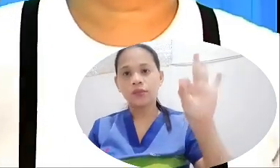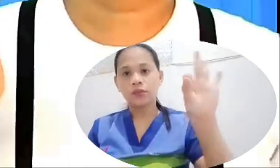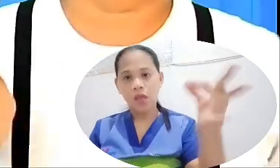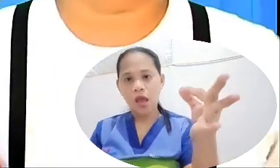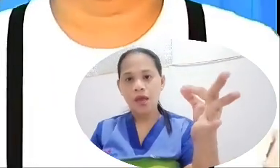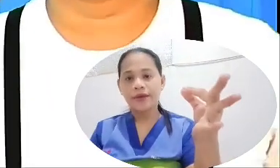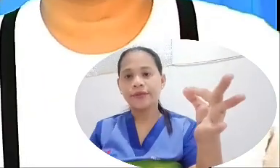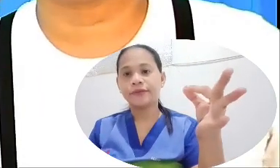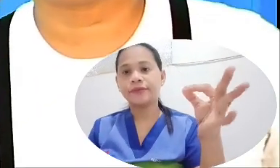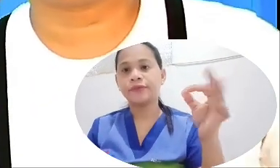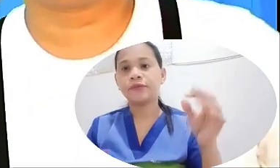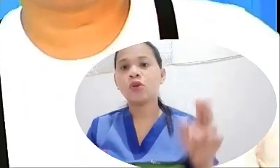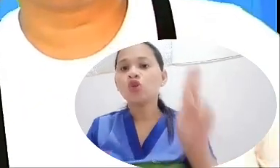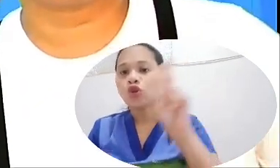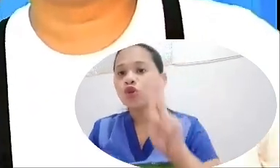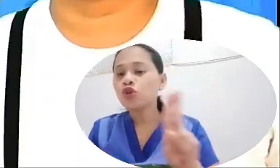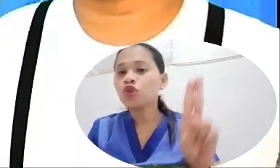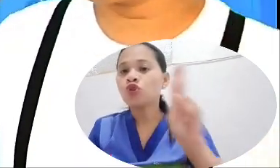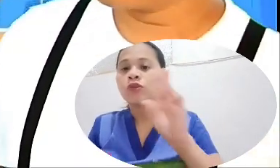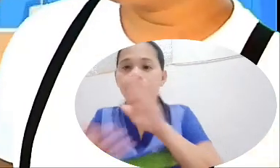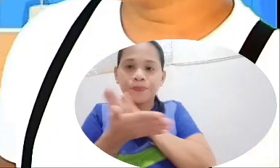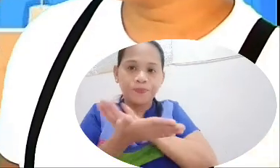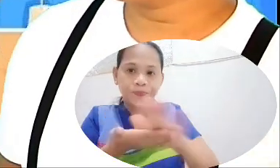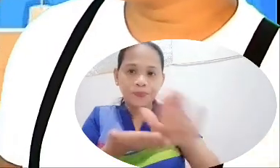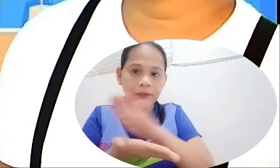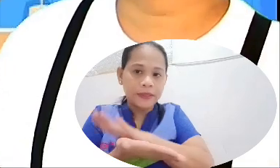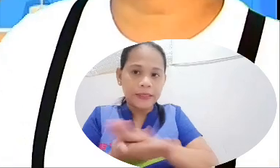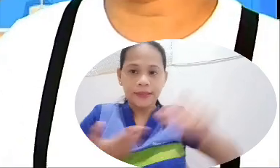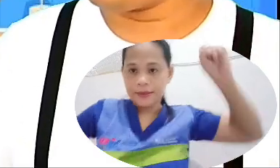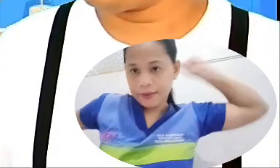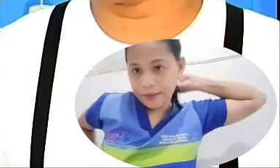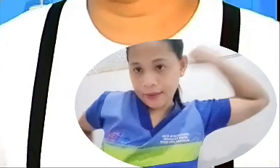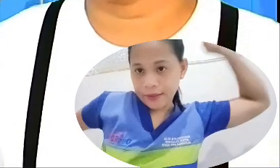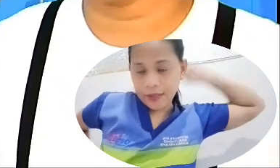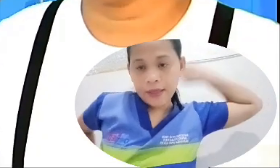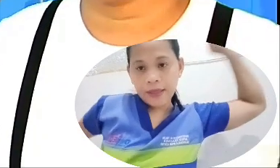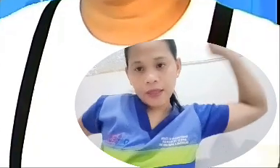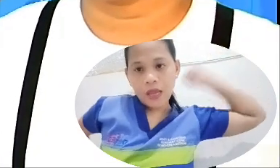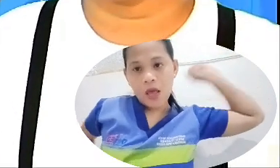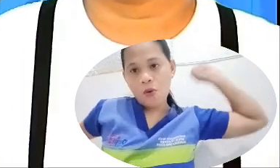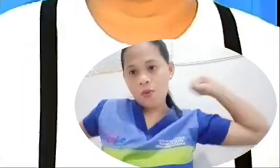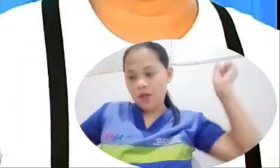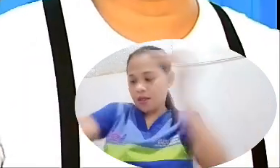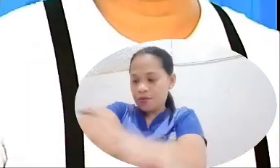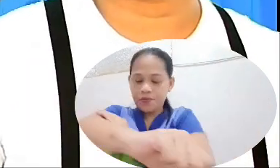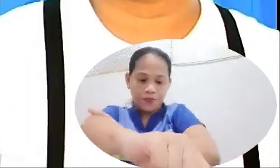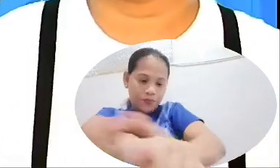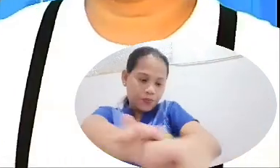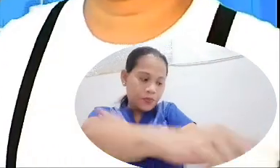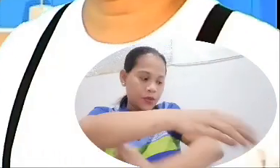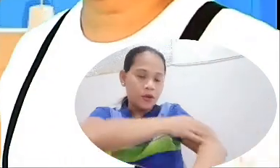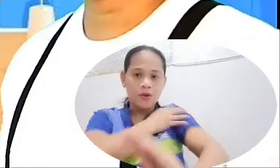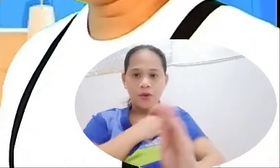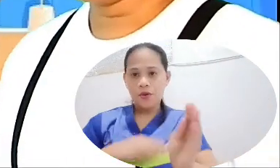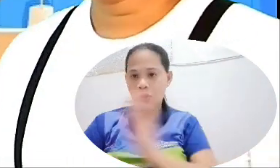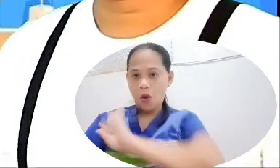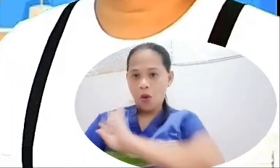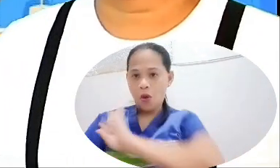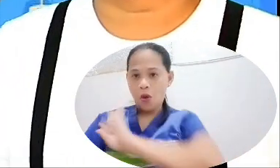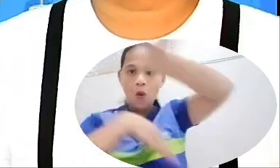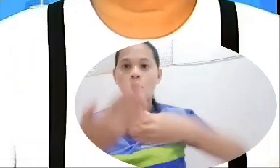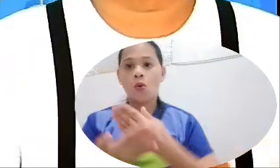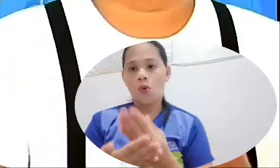Pang-siyam, gamit ang malinis na tuwalya ay punasan mo ng mabuti ang iyong buong